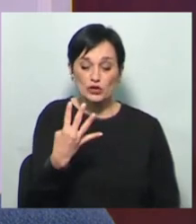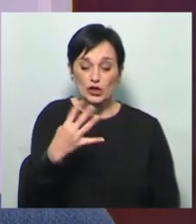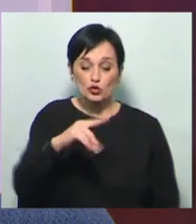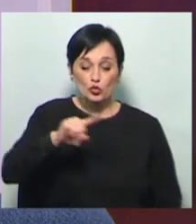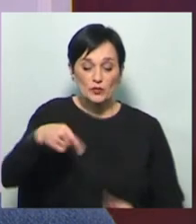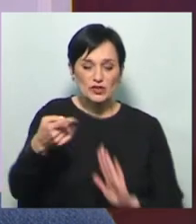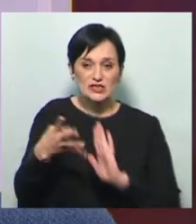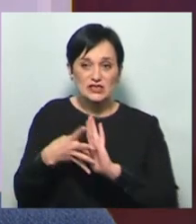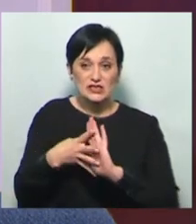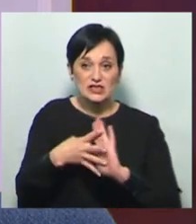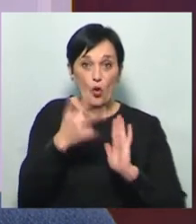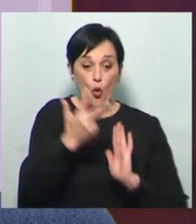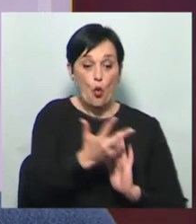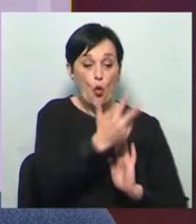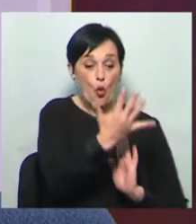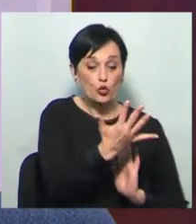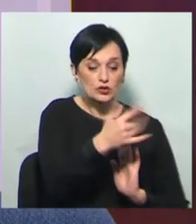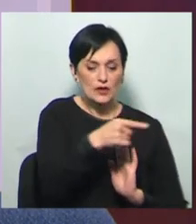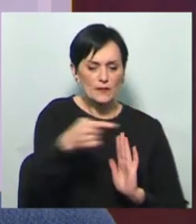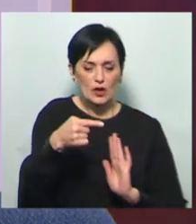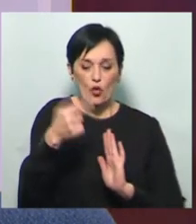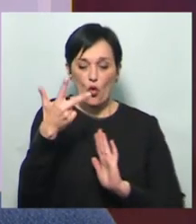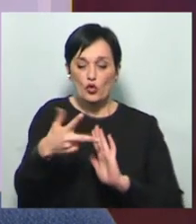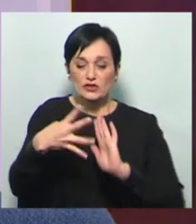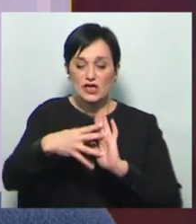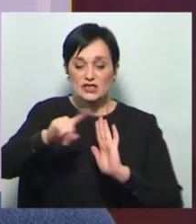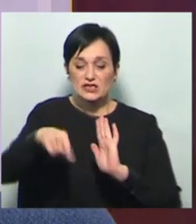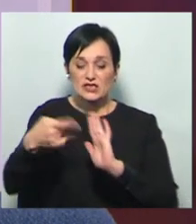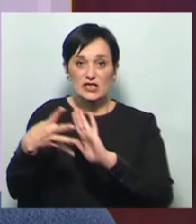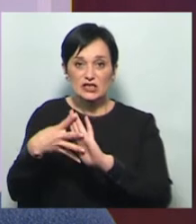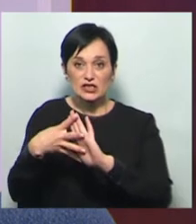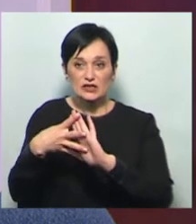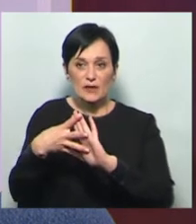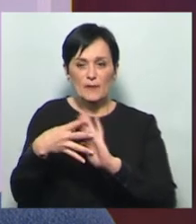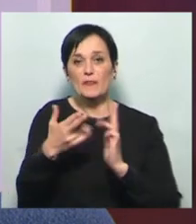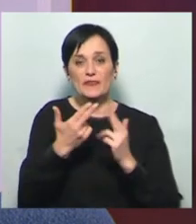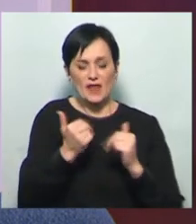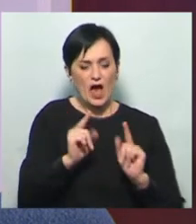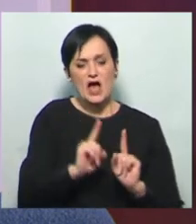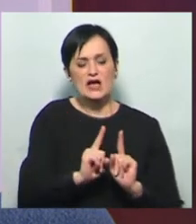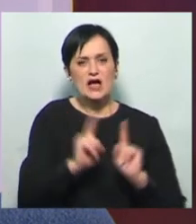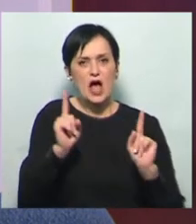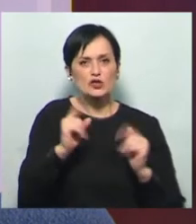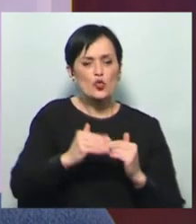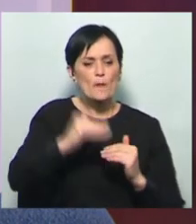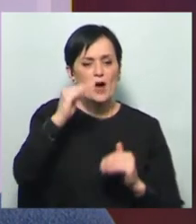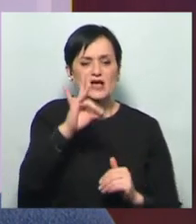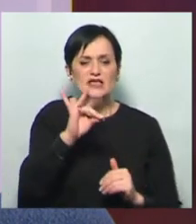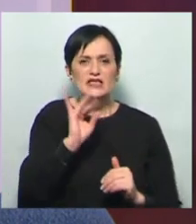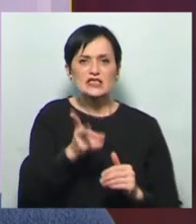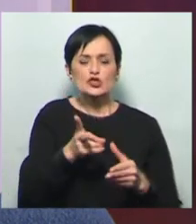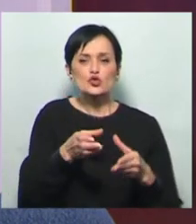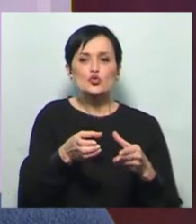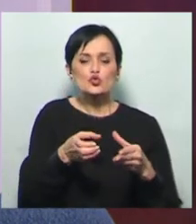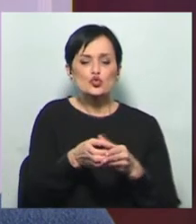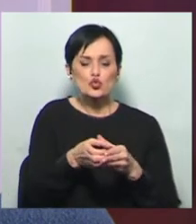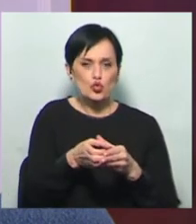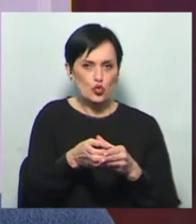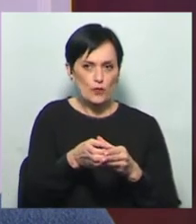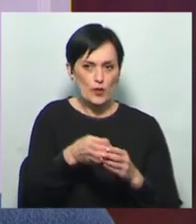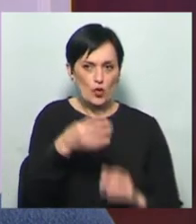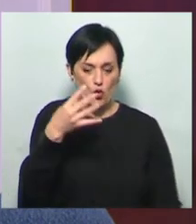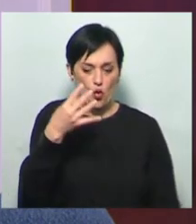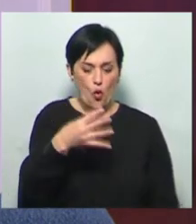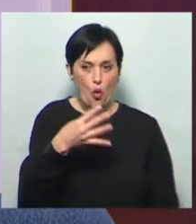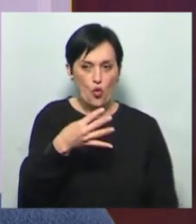34.9-ის ჩათვლით, 35-დან 39.9-ის ჩათვლით და განსაკუთრებით მაღალ რისკ ჯგუფად განიხილება